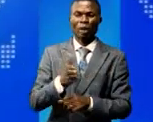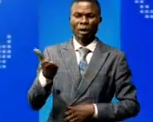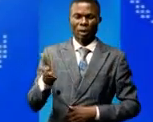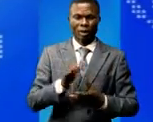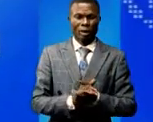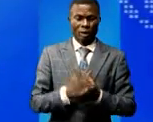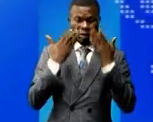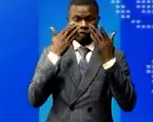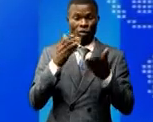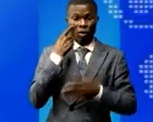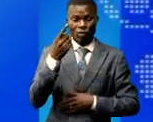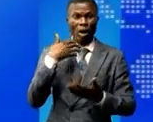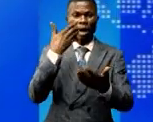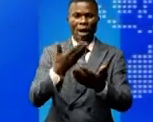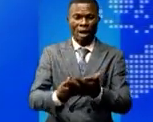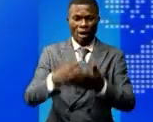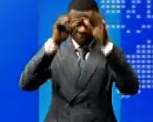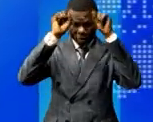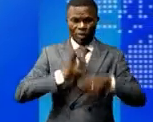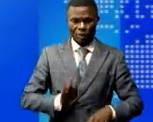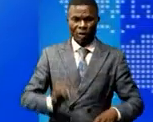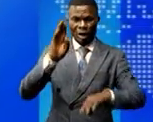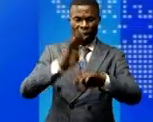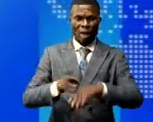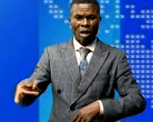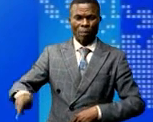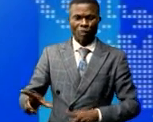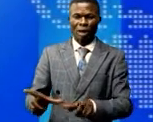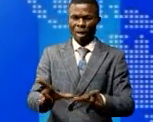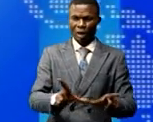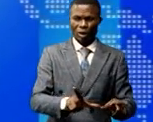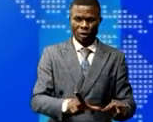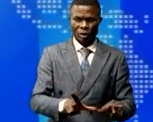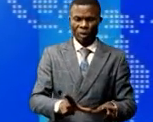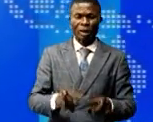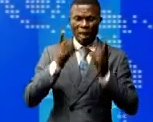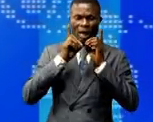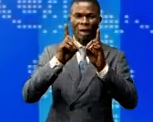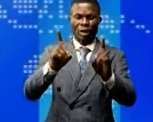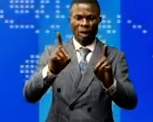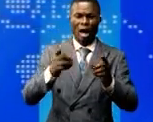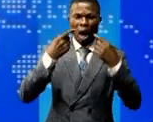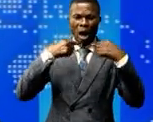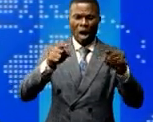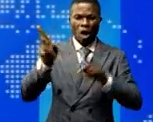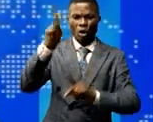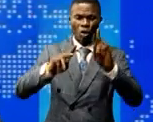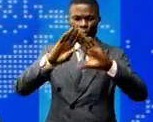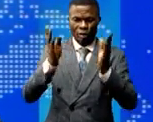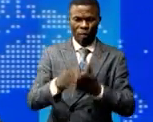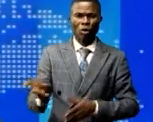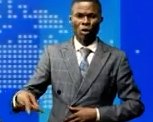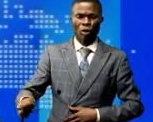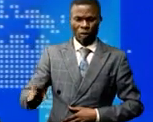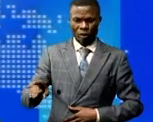Voilà, vous avez suivi l'arrivée du chef de l'État dans la province du Lualaba et son discours adressé à ses populations.